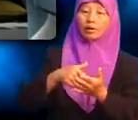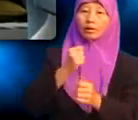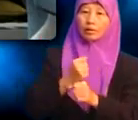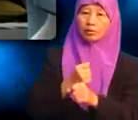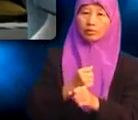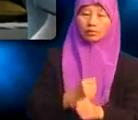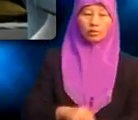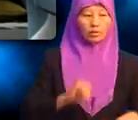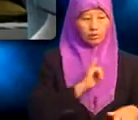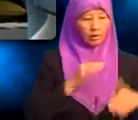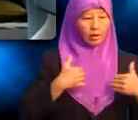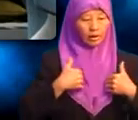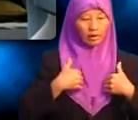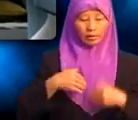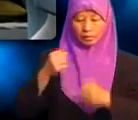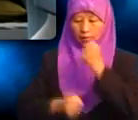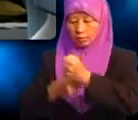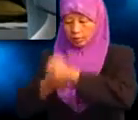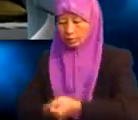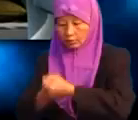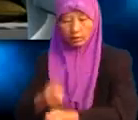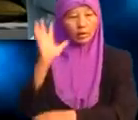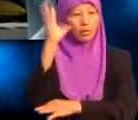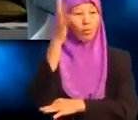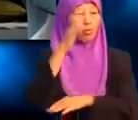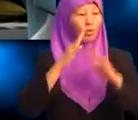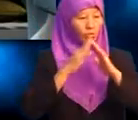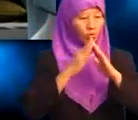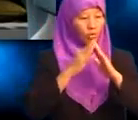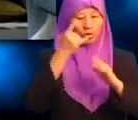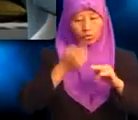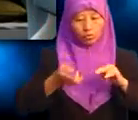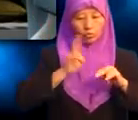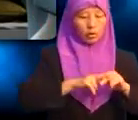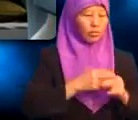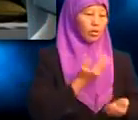Selain tu abang ada tanam pokok di belakang rumah. Bolehlah untuk tambah-tambah pendapatan.